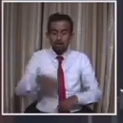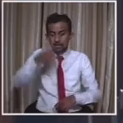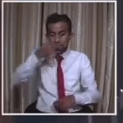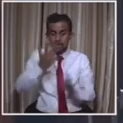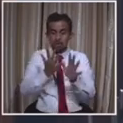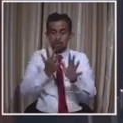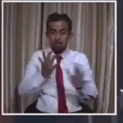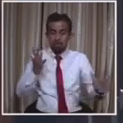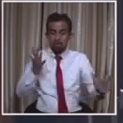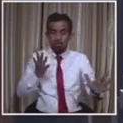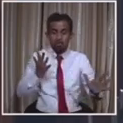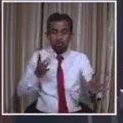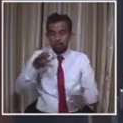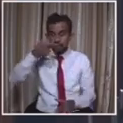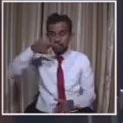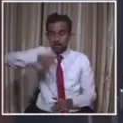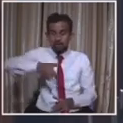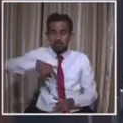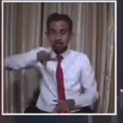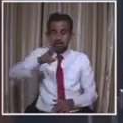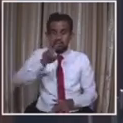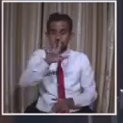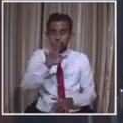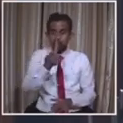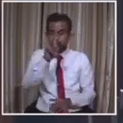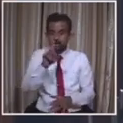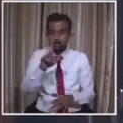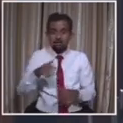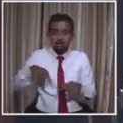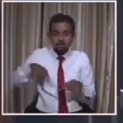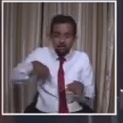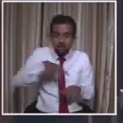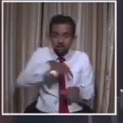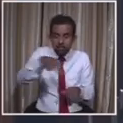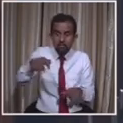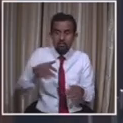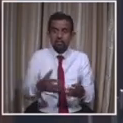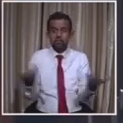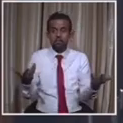ළඟින් තෙල් ගහන්න නෙවෙයි මේ 225 ඒකටවත් නිකන්වත් යන්න බැරි තත්ත්වයක් තියෙන්නේ.